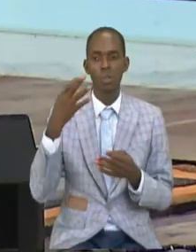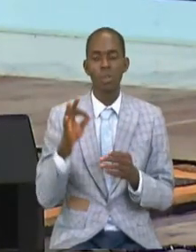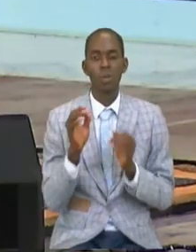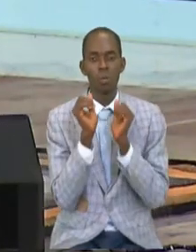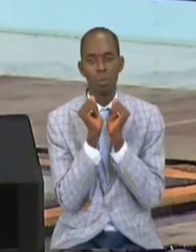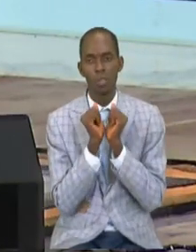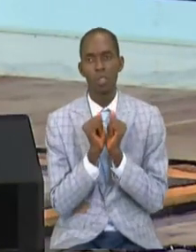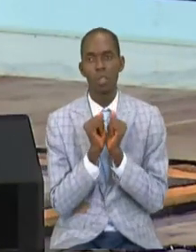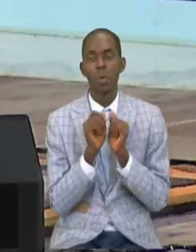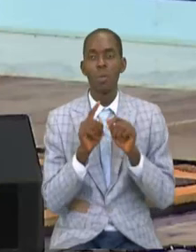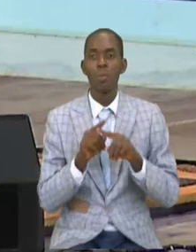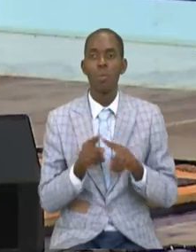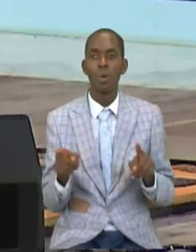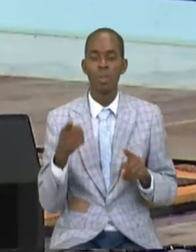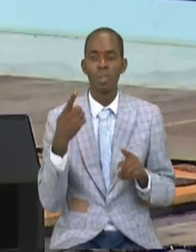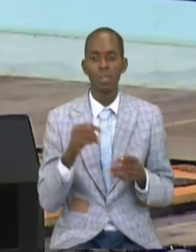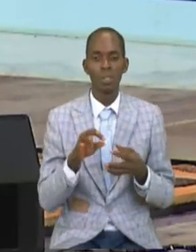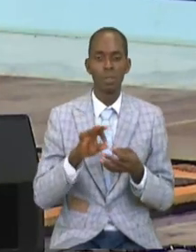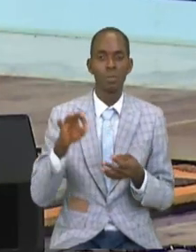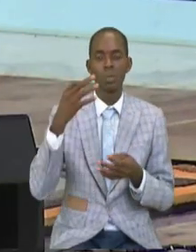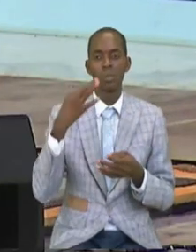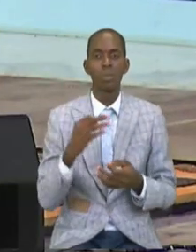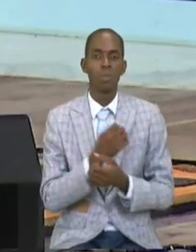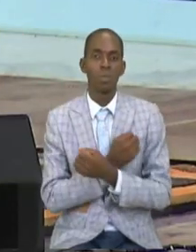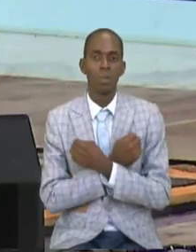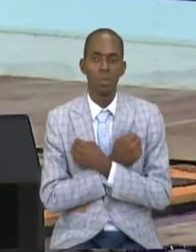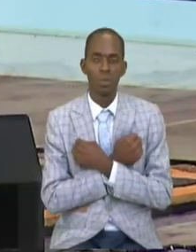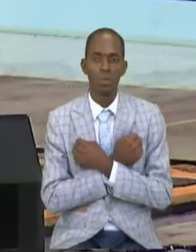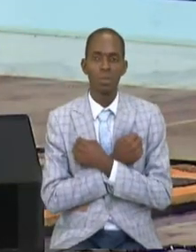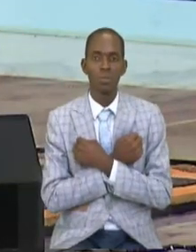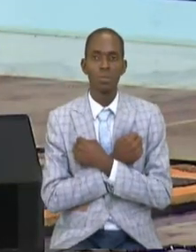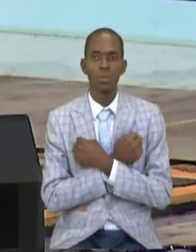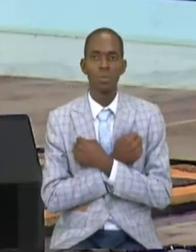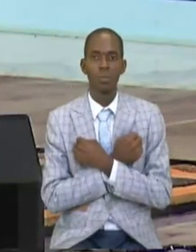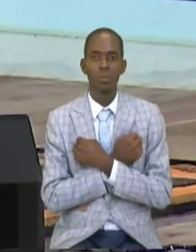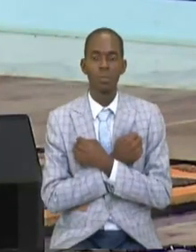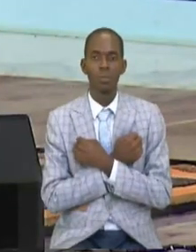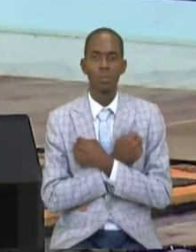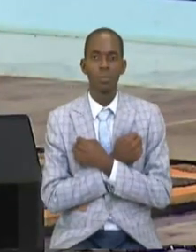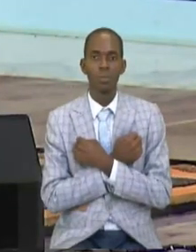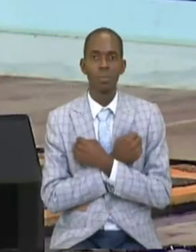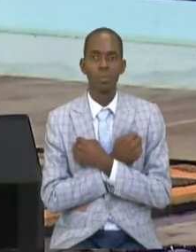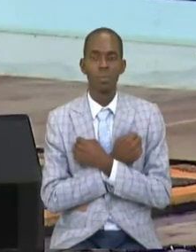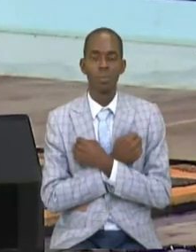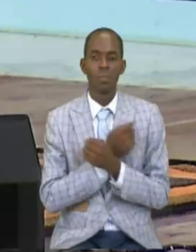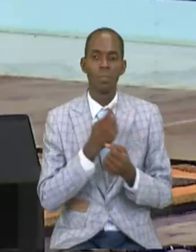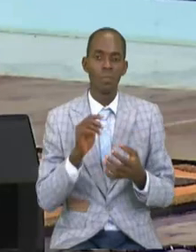ou un esprit de servitude, mais l'esprit d'amour,